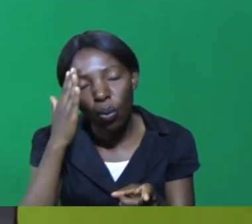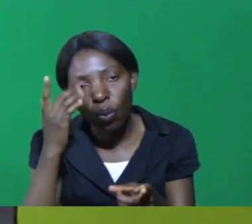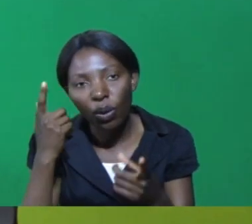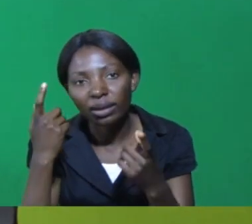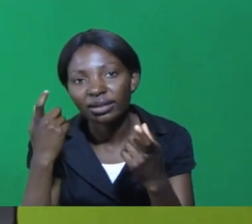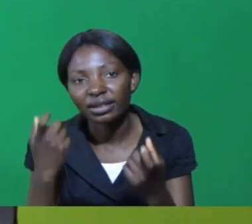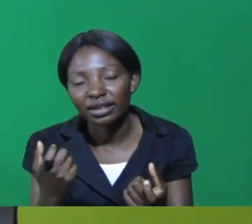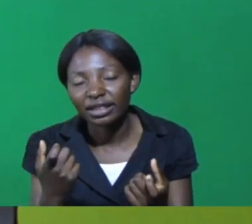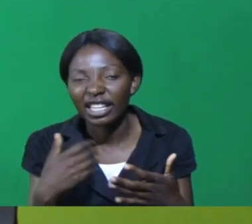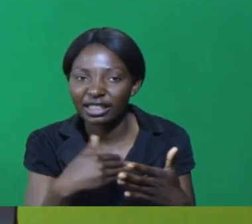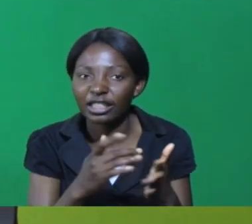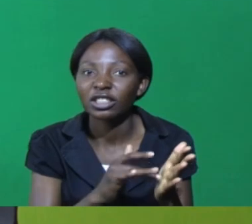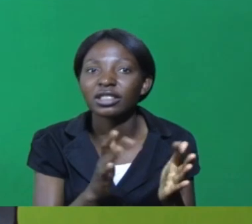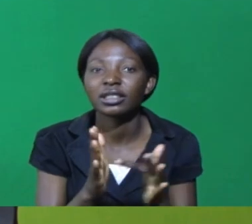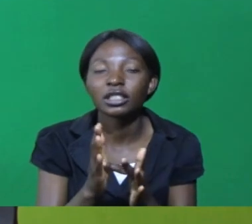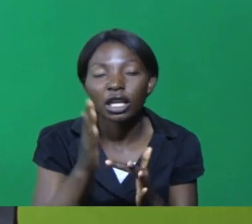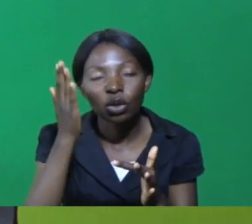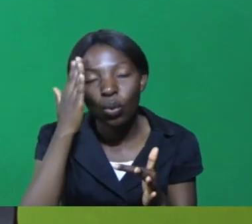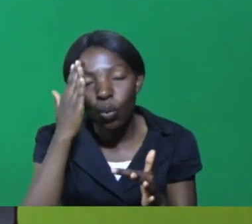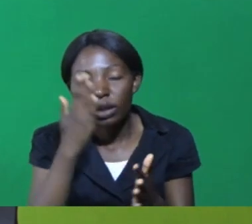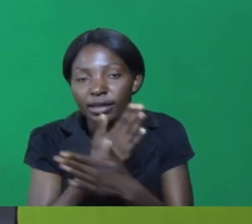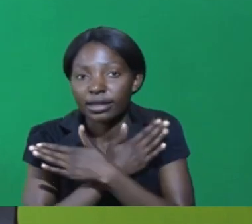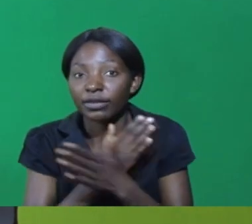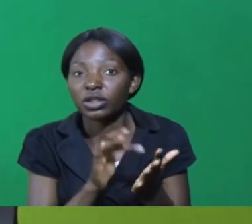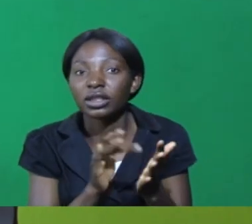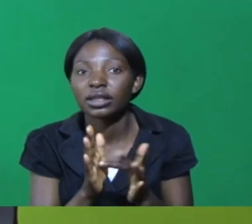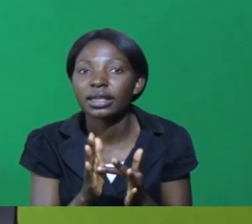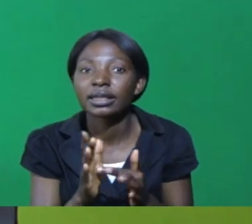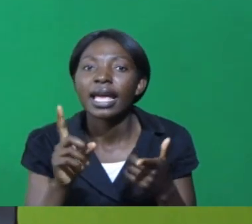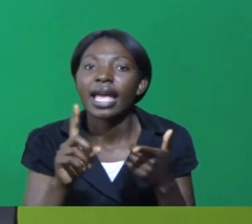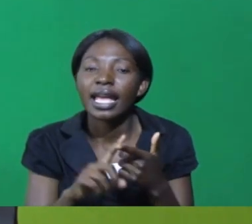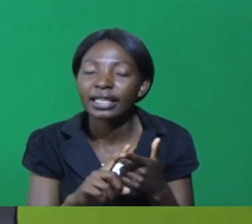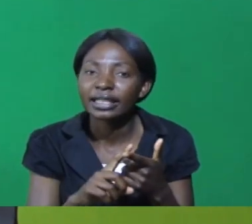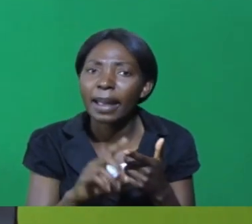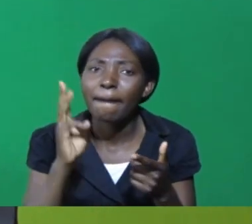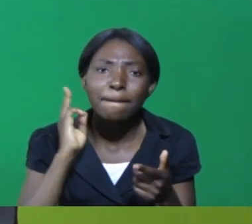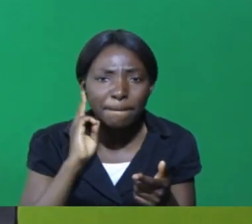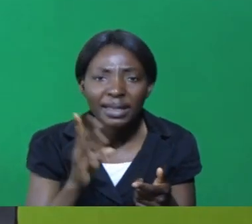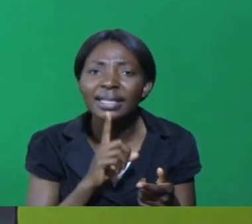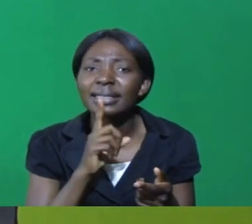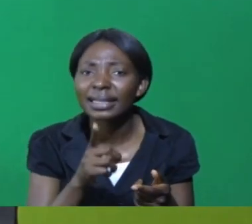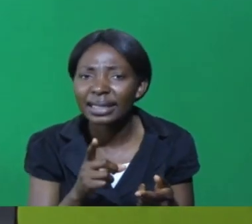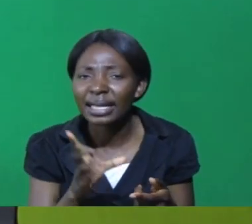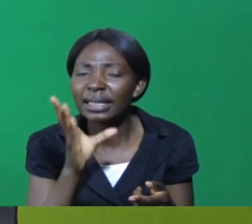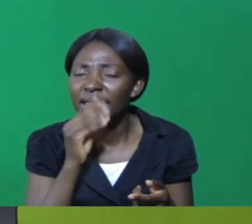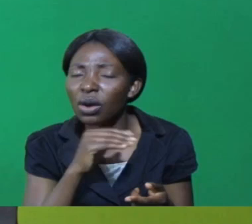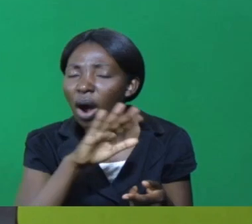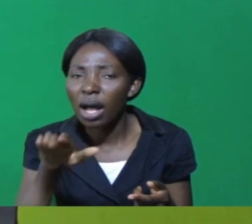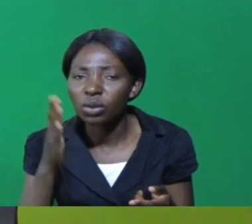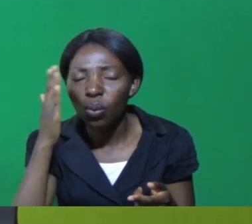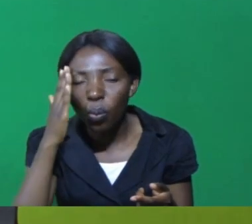akasendamira pachipfuva chaJesu waidikanwa naJesu. Simoni Petro akamuninira akati kwaari, tiudzei